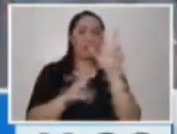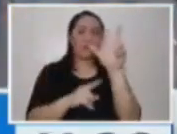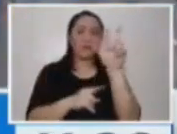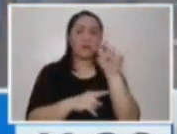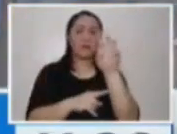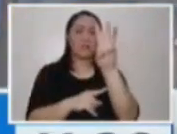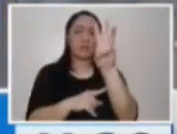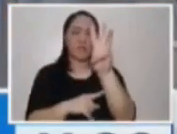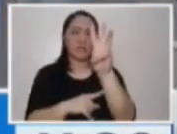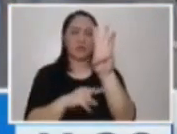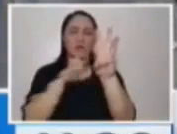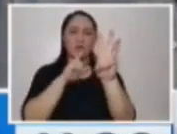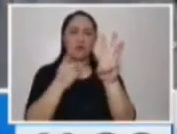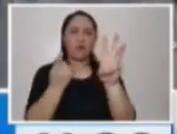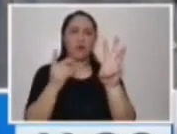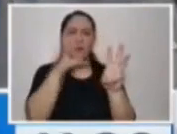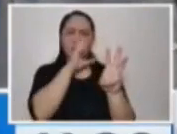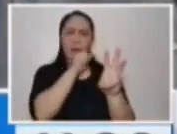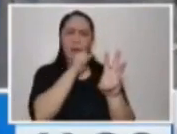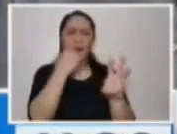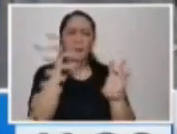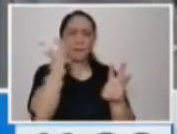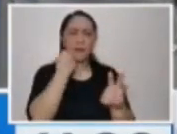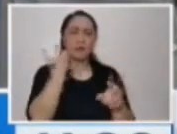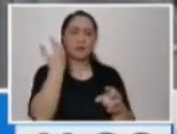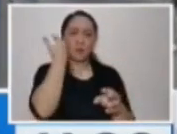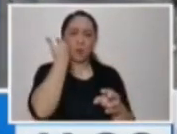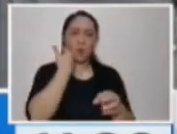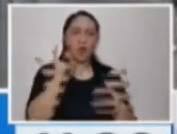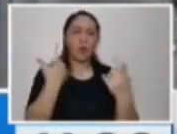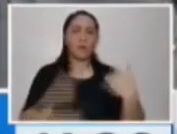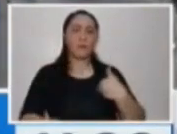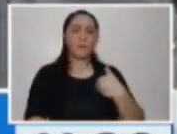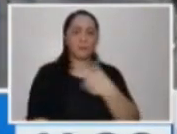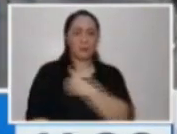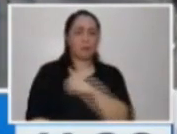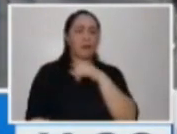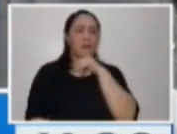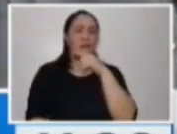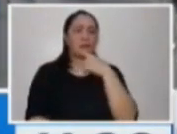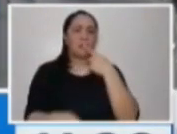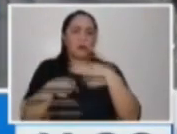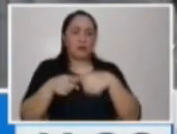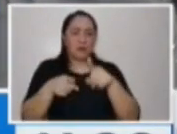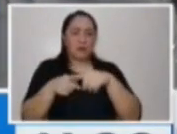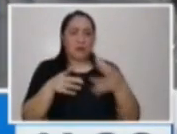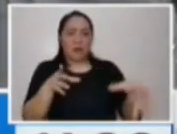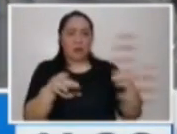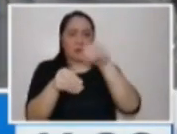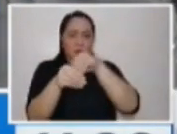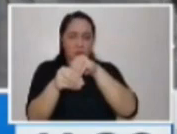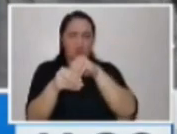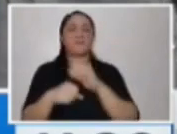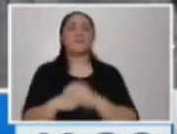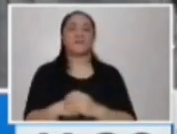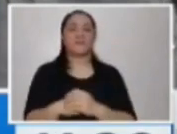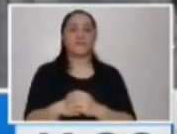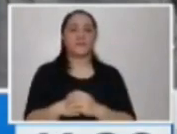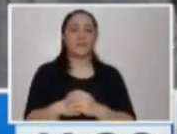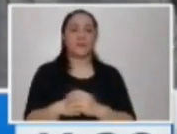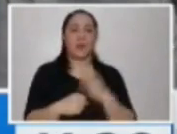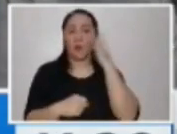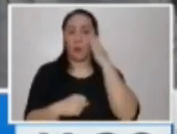sabihin, itong increase na ito ay base po sa Universal Healthcare Act. At paano naman po daw yung magiging proseso